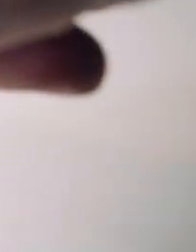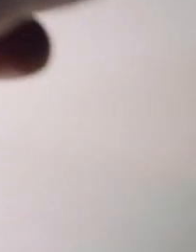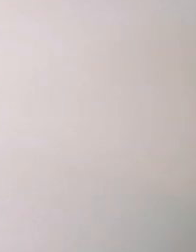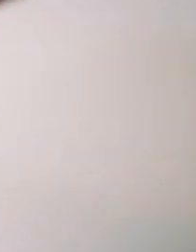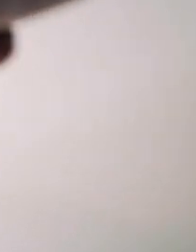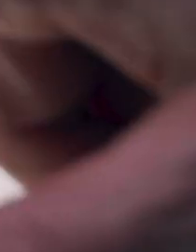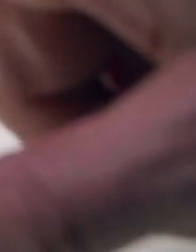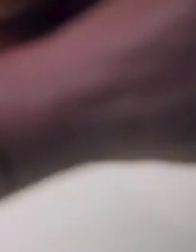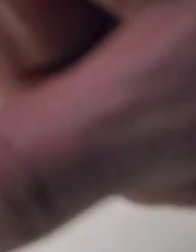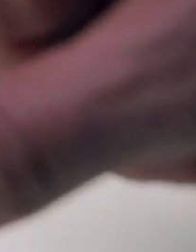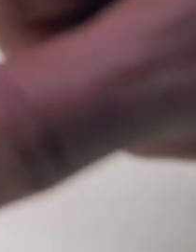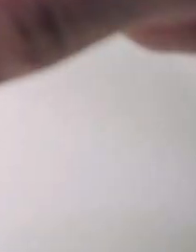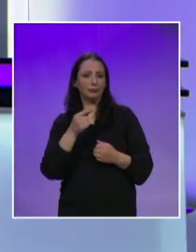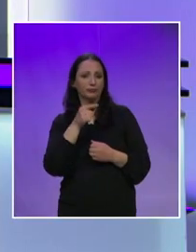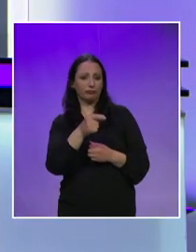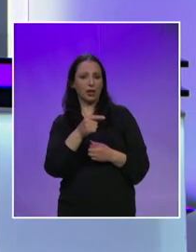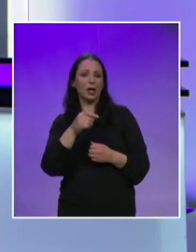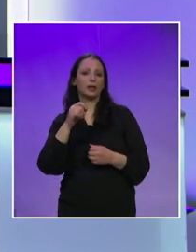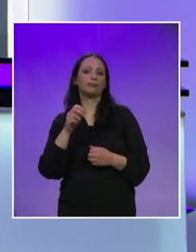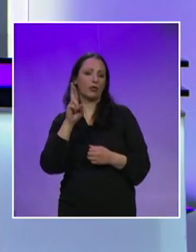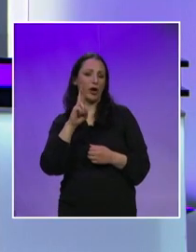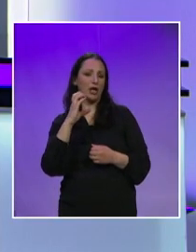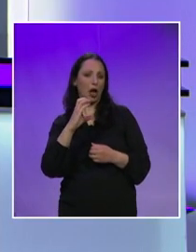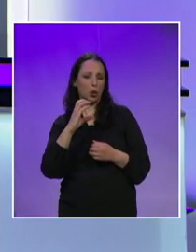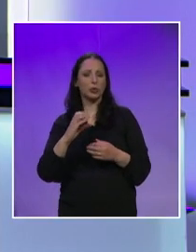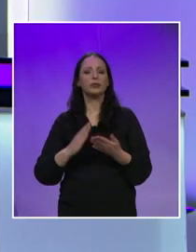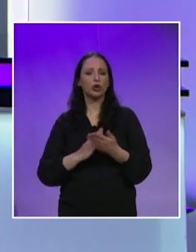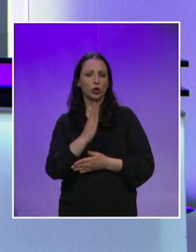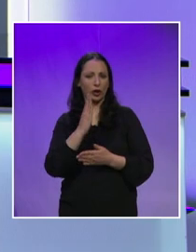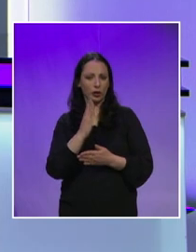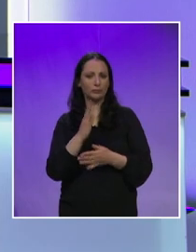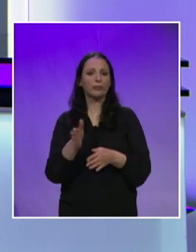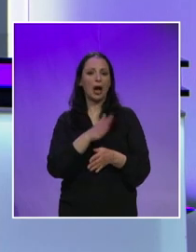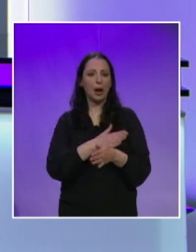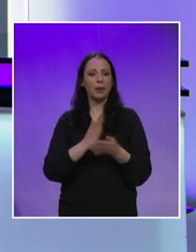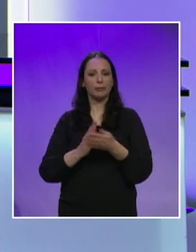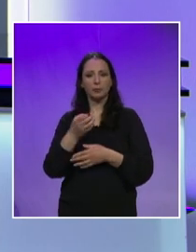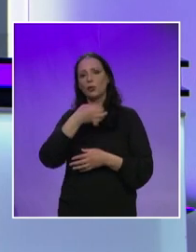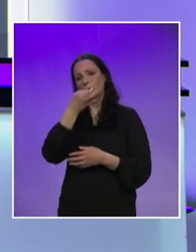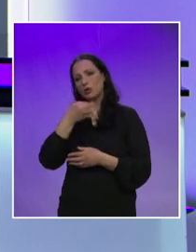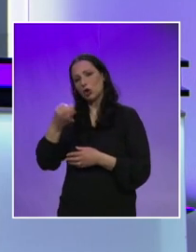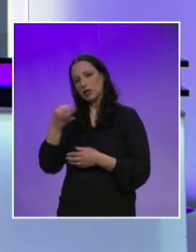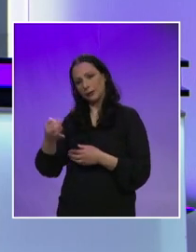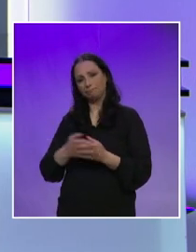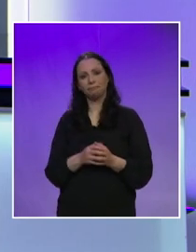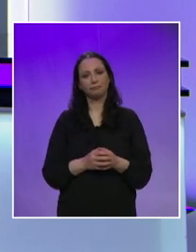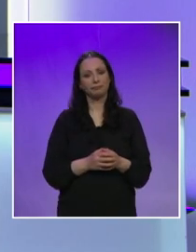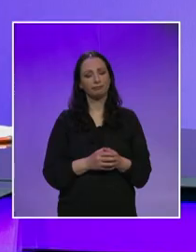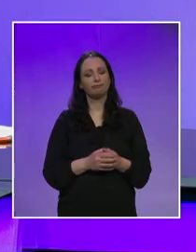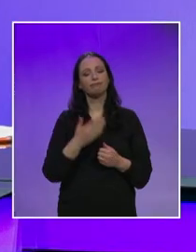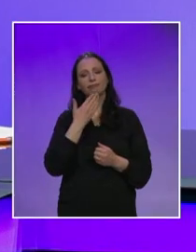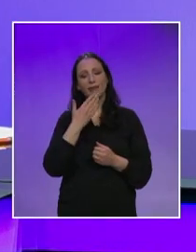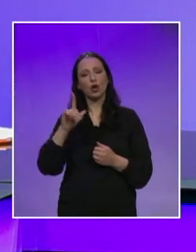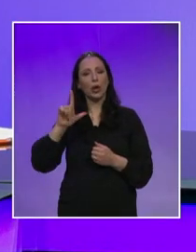nazjonalista bëgħu mafeġġewx. Dan derbiċar waqt konferenza tal-partijt nazjonalista mtella mill-autoritata xxandid,